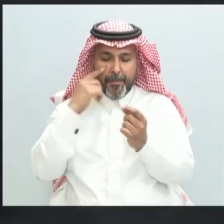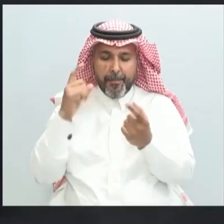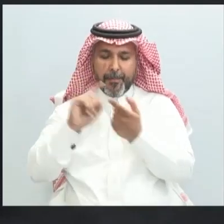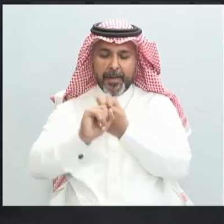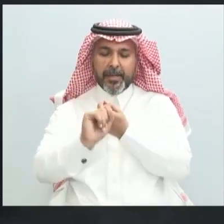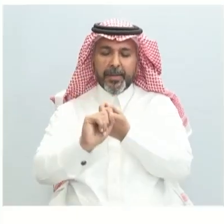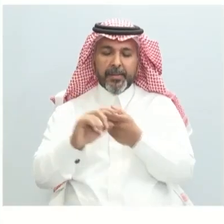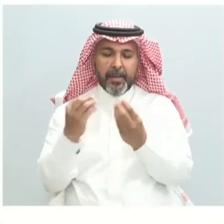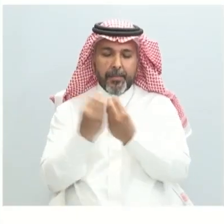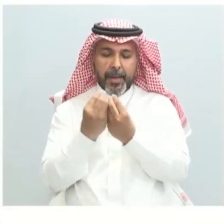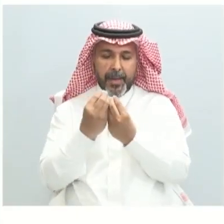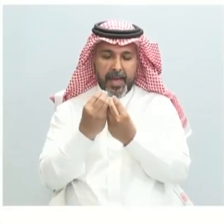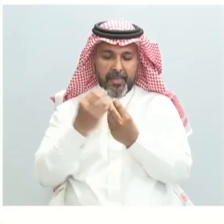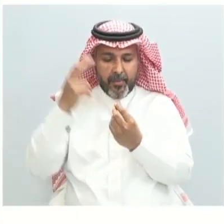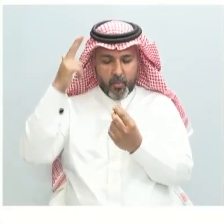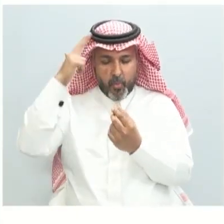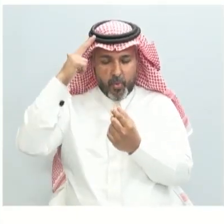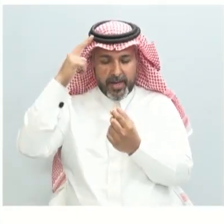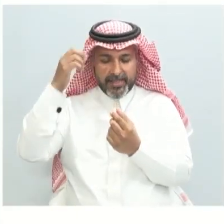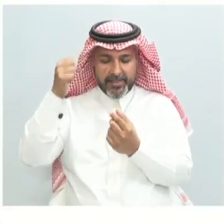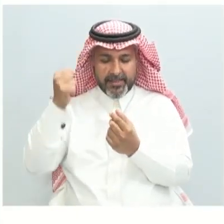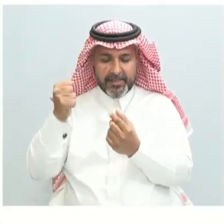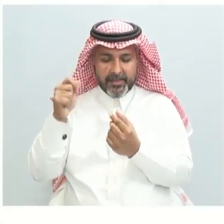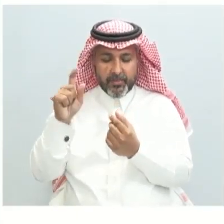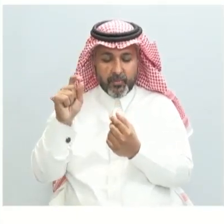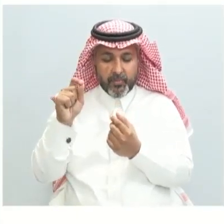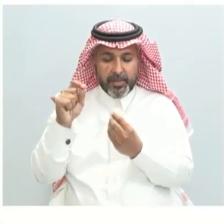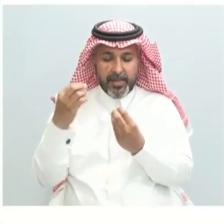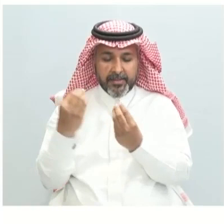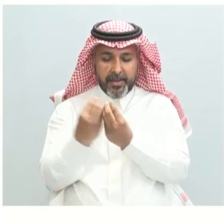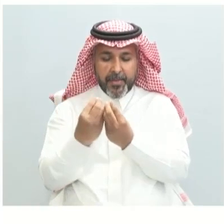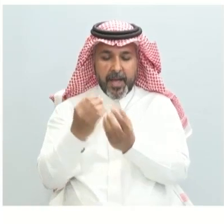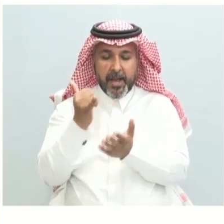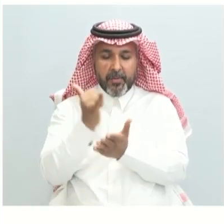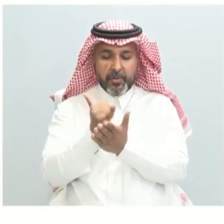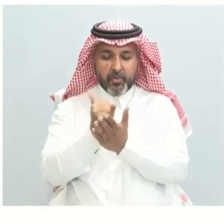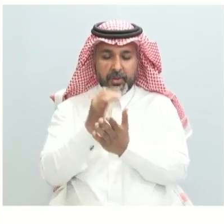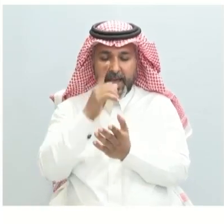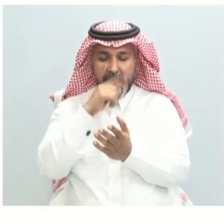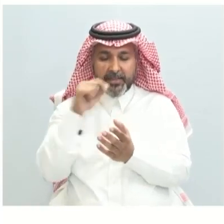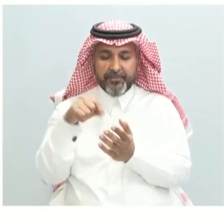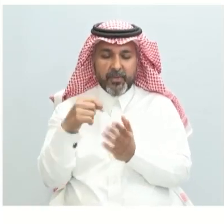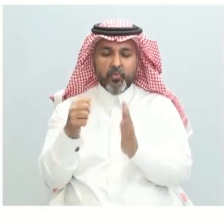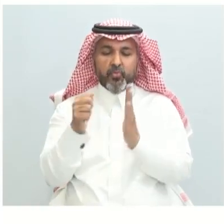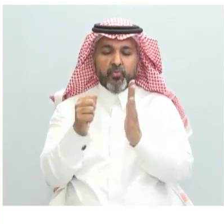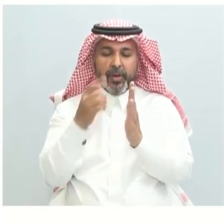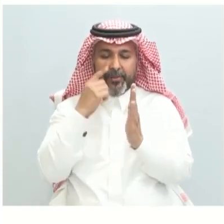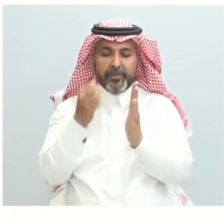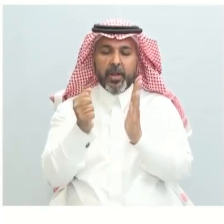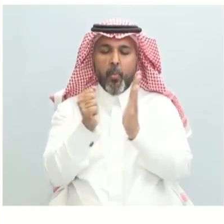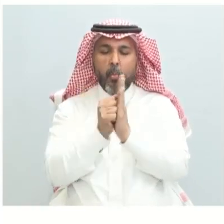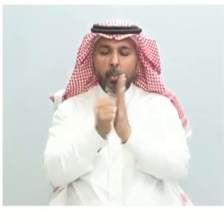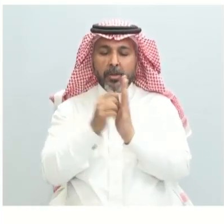الصالحه التي تتضمن حقوقا وواجبات وترتقي الامم